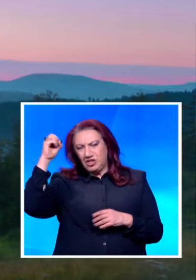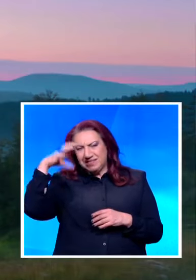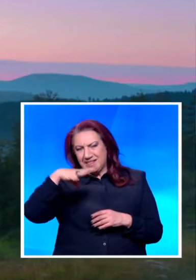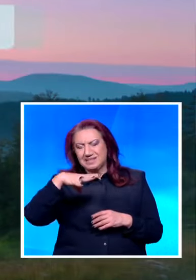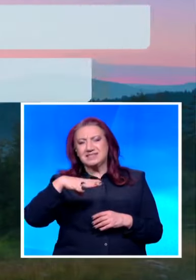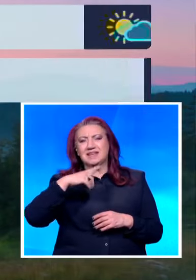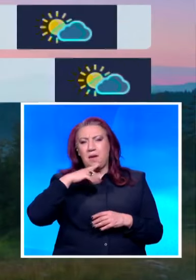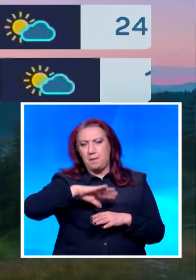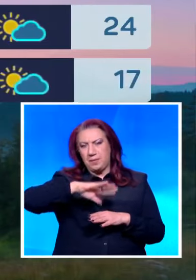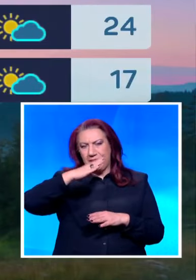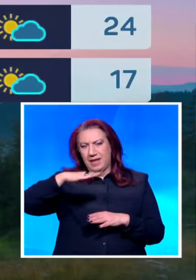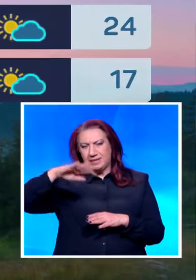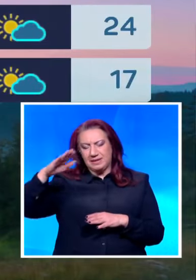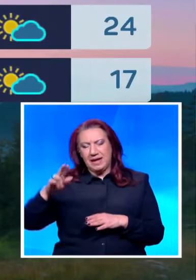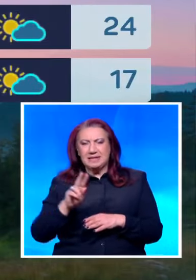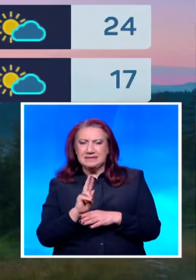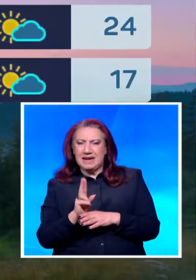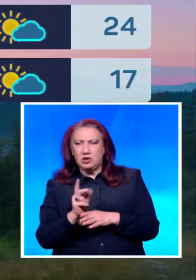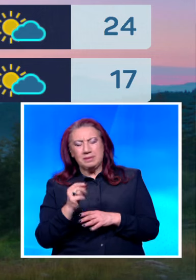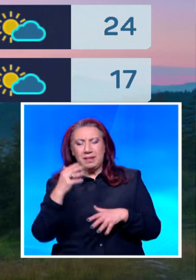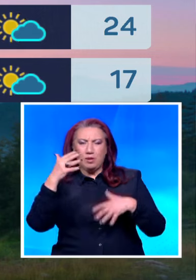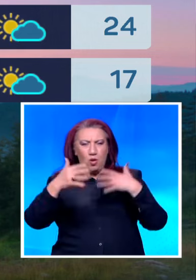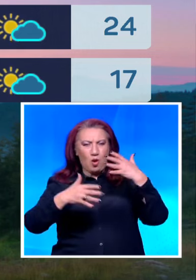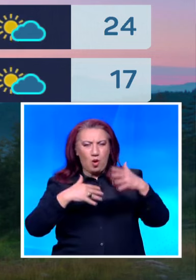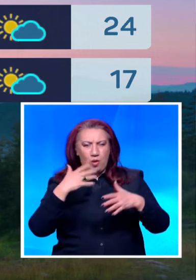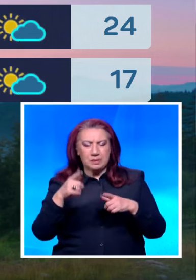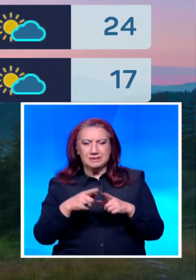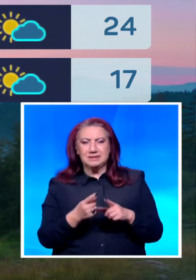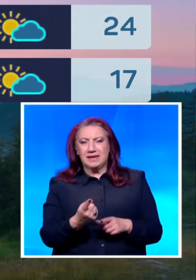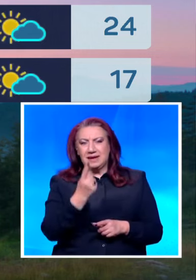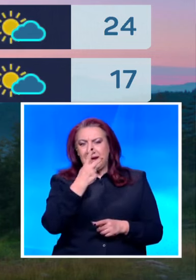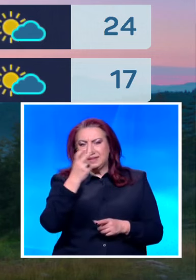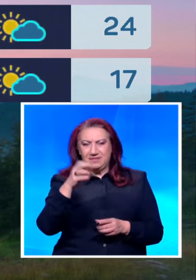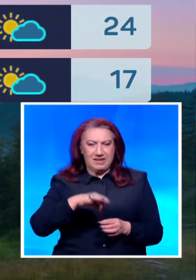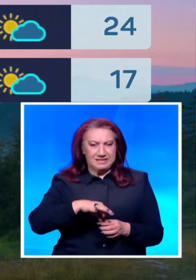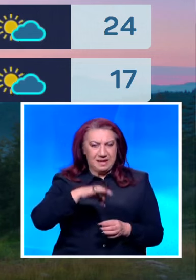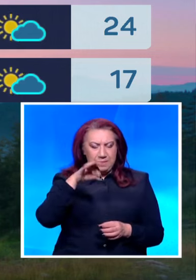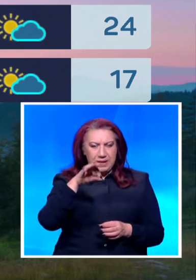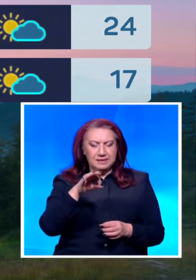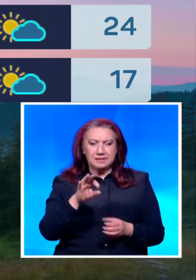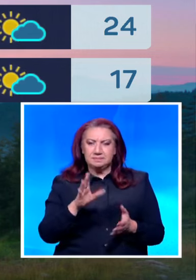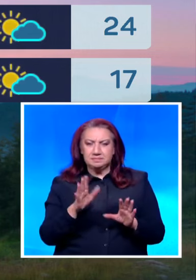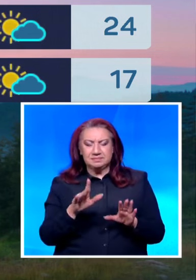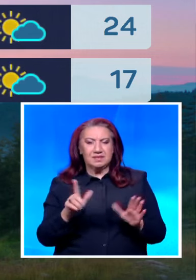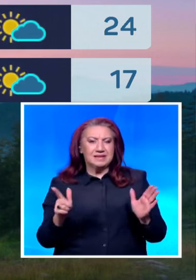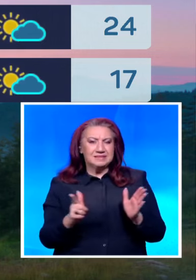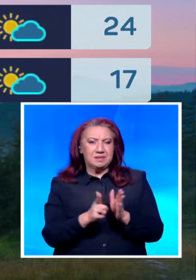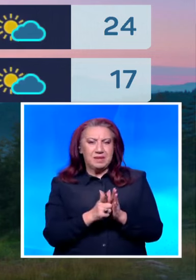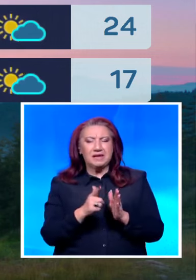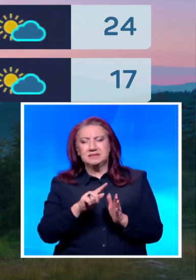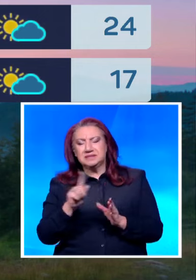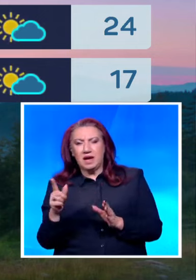следобед с временни увеличения на облачността максималната температура на 1200 м височина ще бъде около